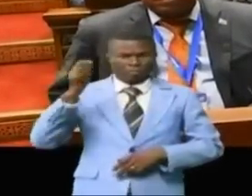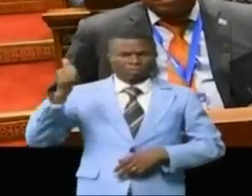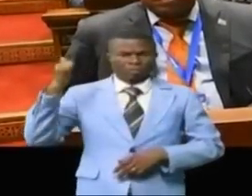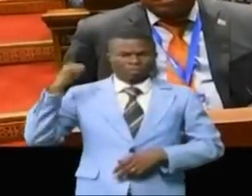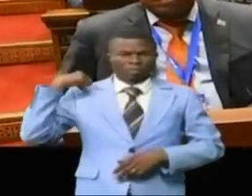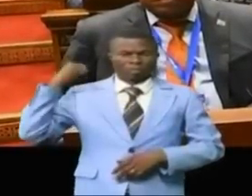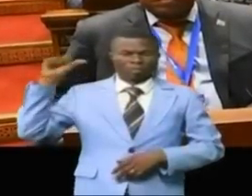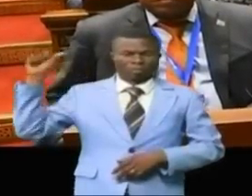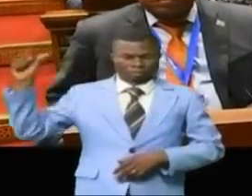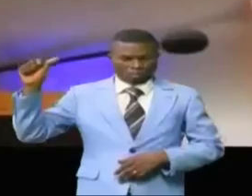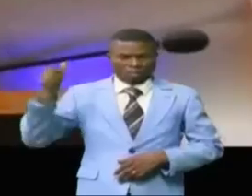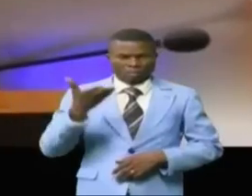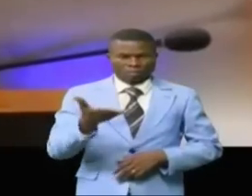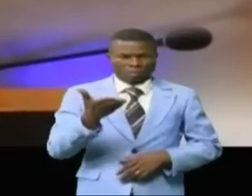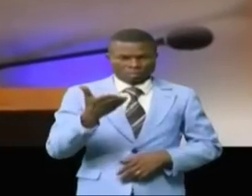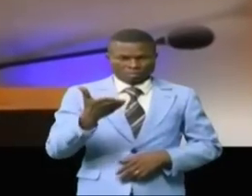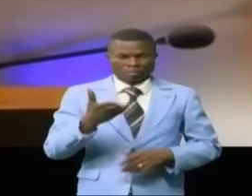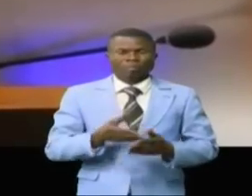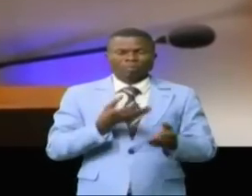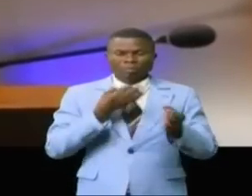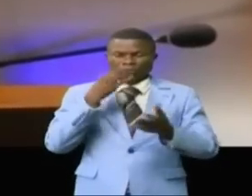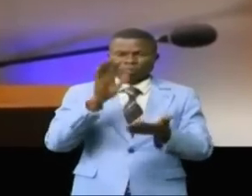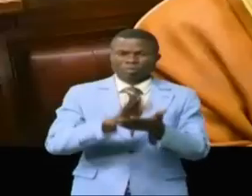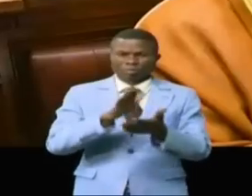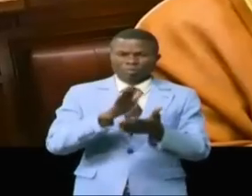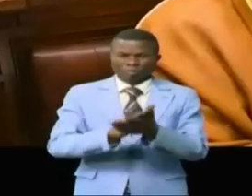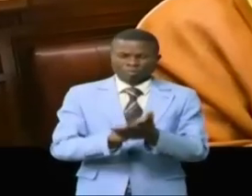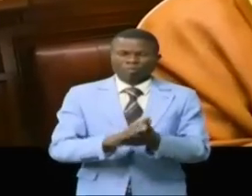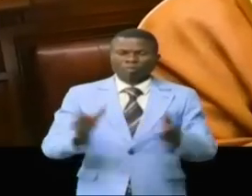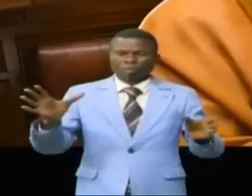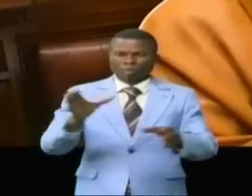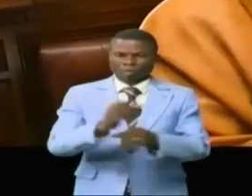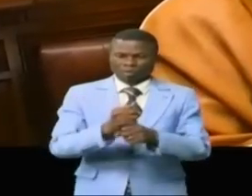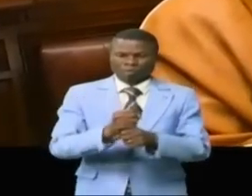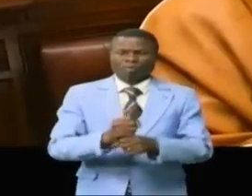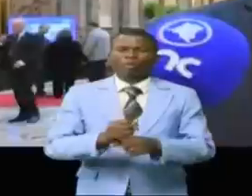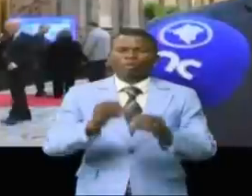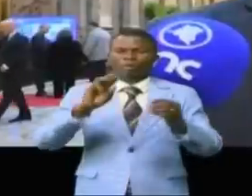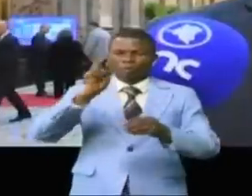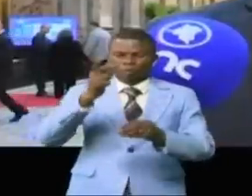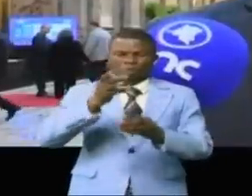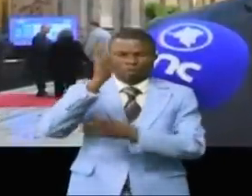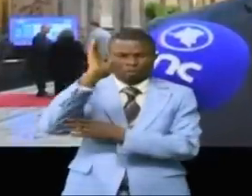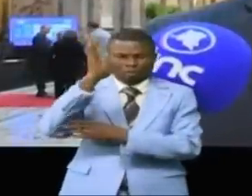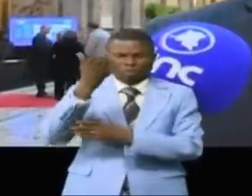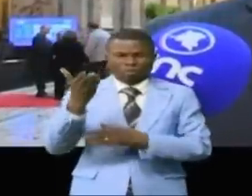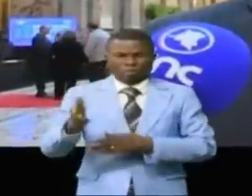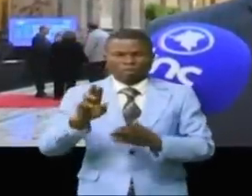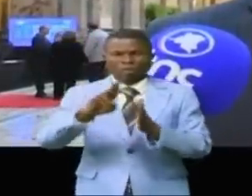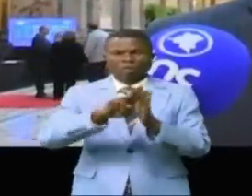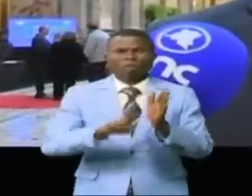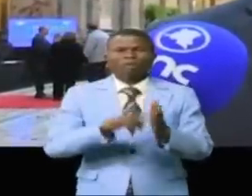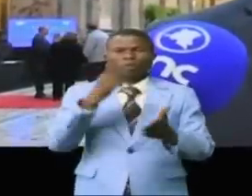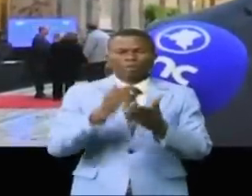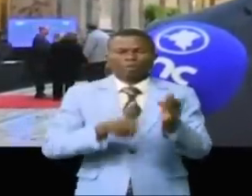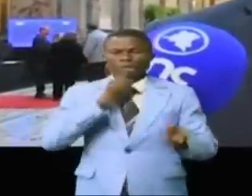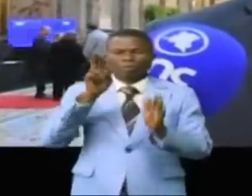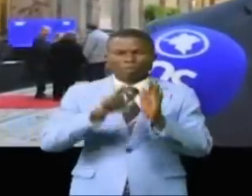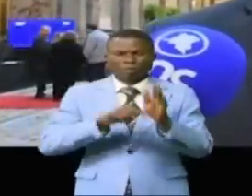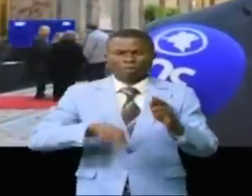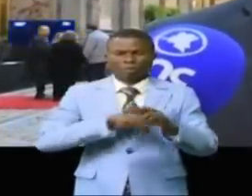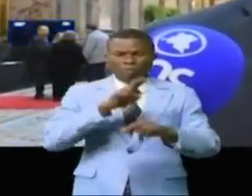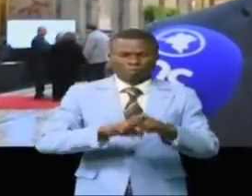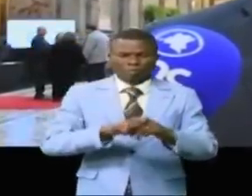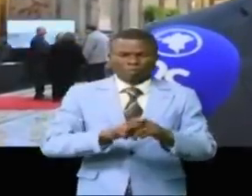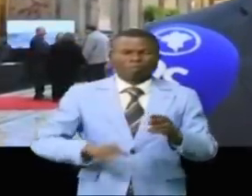Mbata Betukume Soumangou, qui se félicite des conclusions de ce deuxième sommet en Uruguay. Quel rôle les parlements nationaux, les parlements